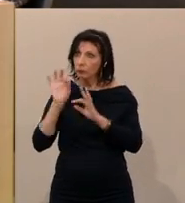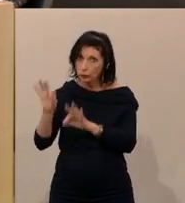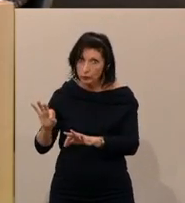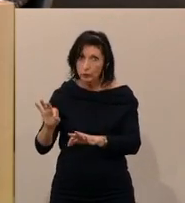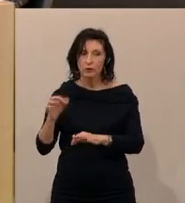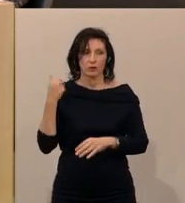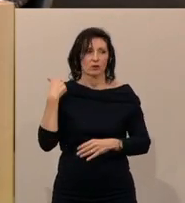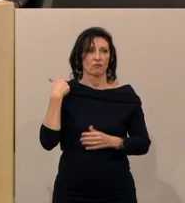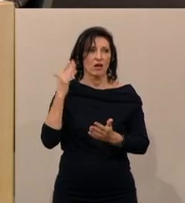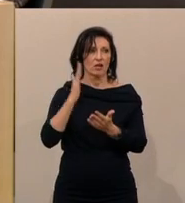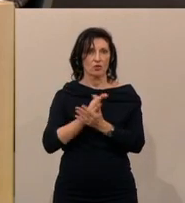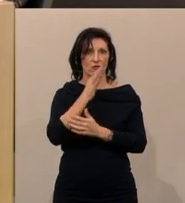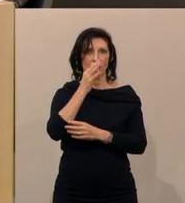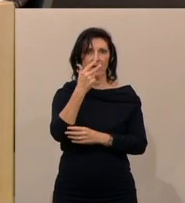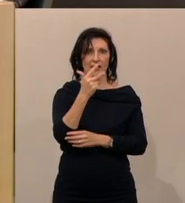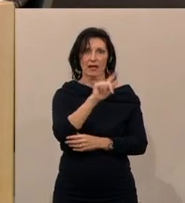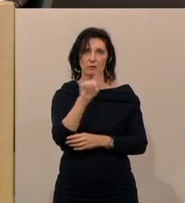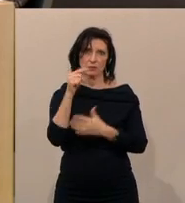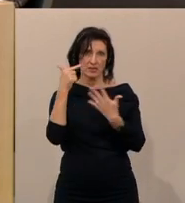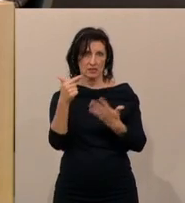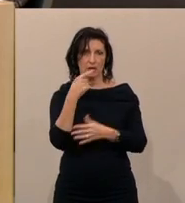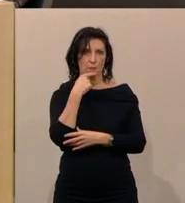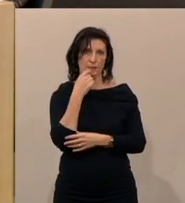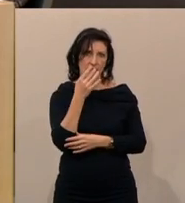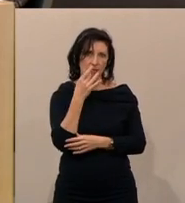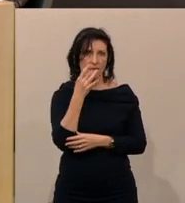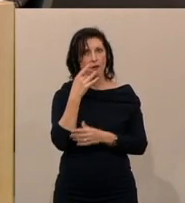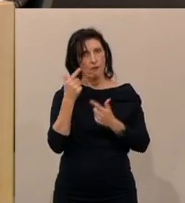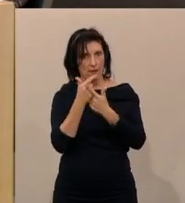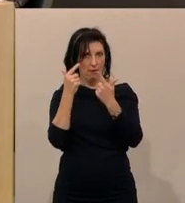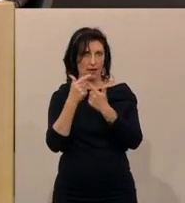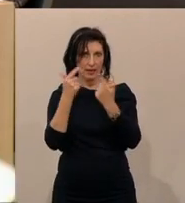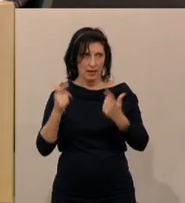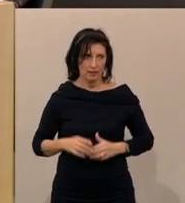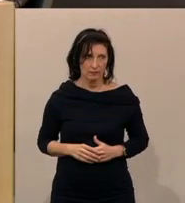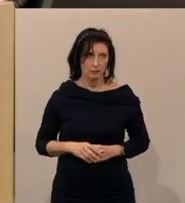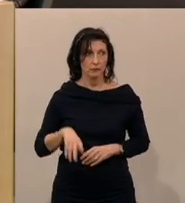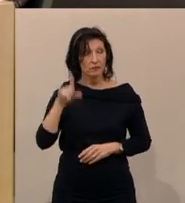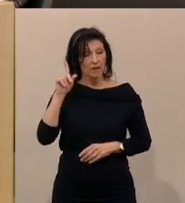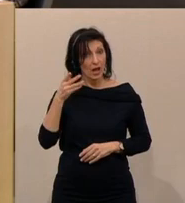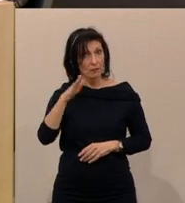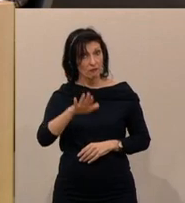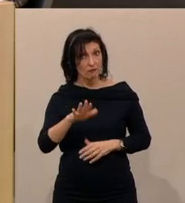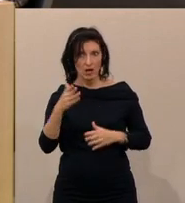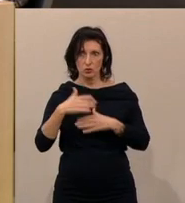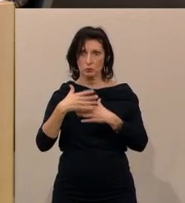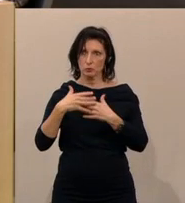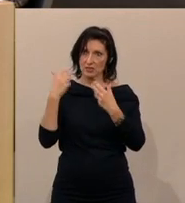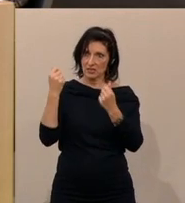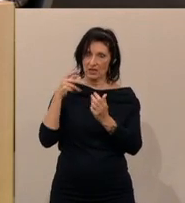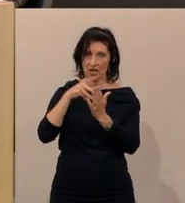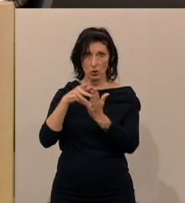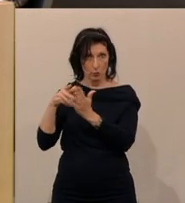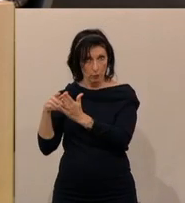in der Beantwortung der Fragen 3 bis 7 detailliert eingegangen bin. Wenn allerdings im Fall einer